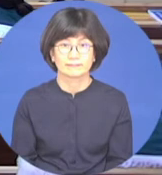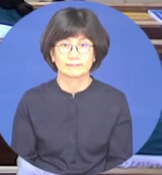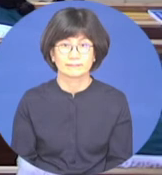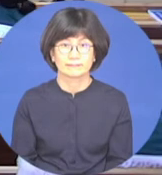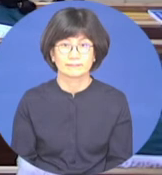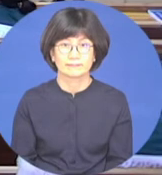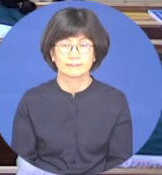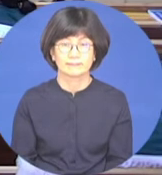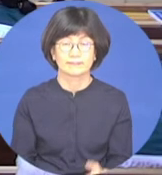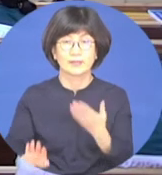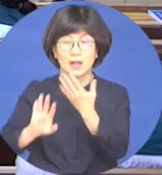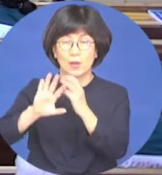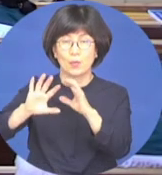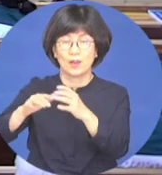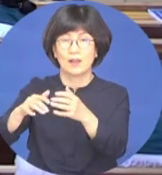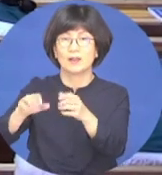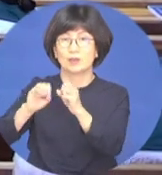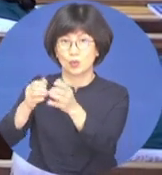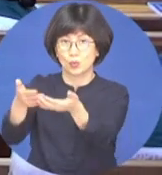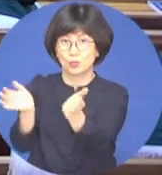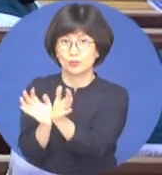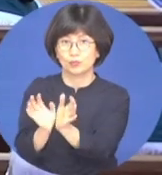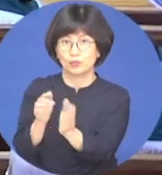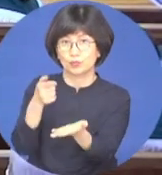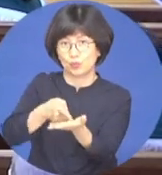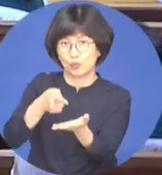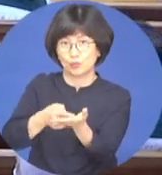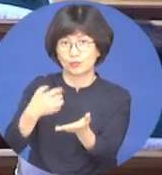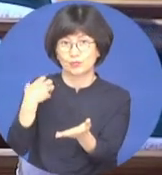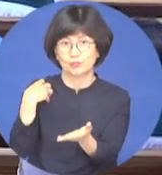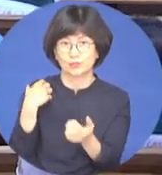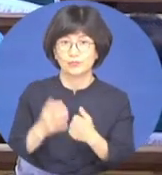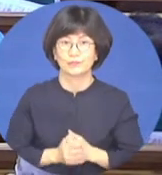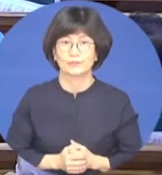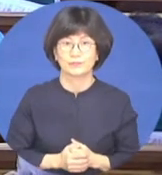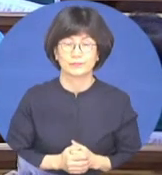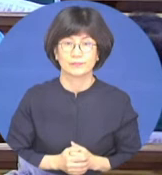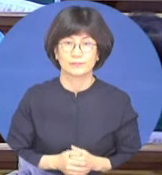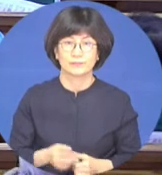해외 선교부 총무를 맡고 있는 박성진 지사입니다.